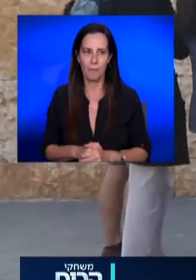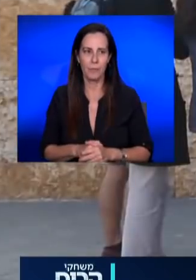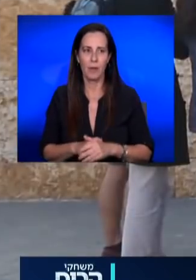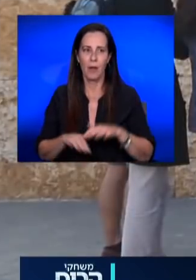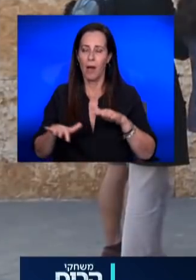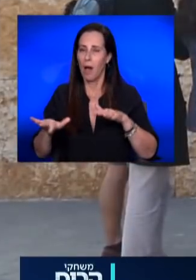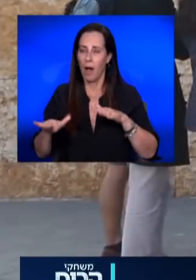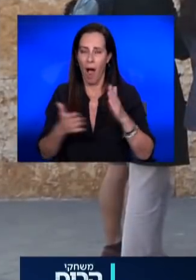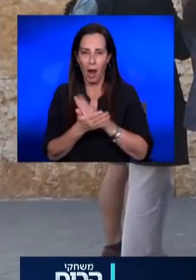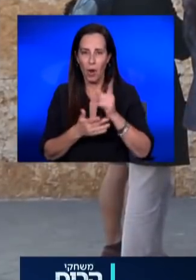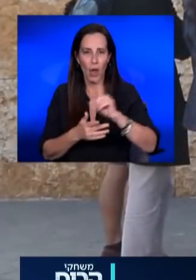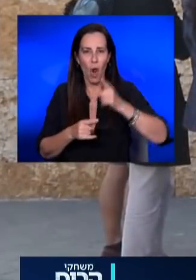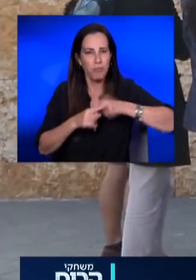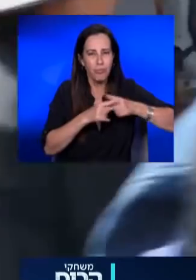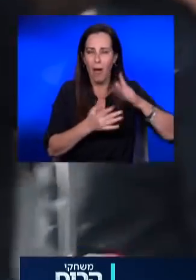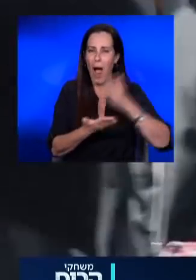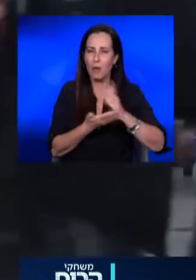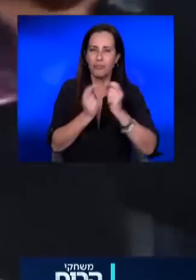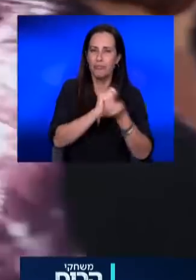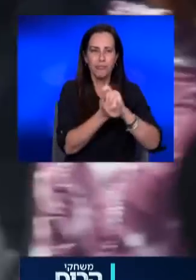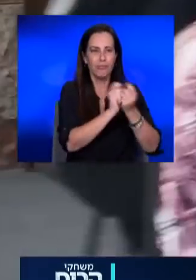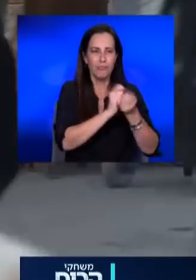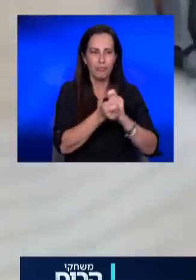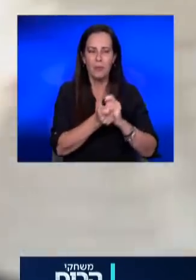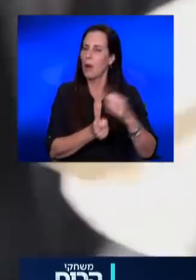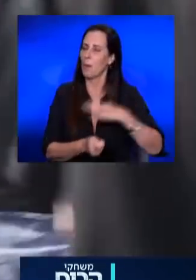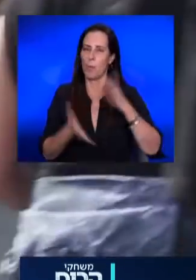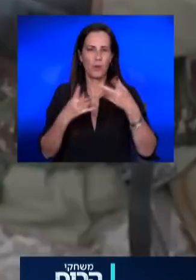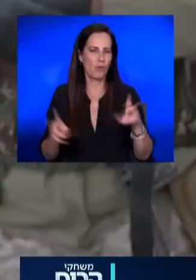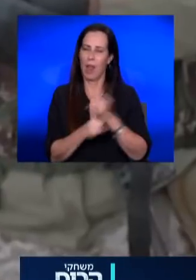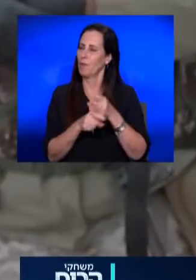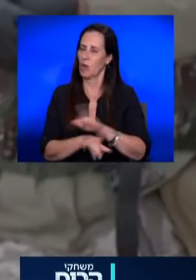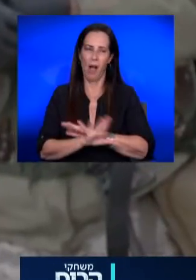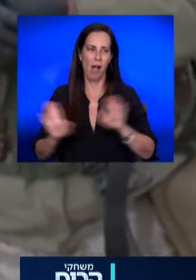פלקרארת אל-מותחבטה אלי בתוכדה אל-חוקומה כל יום שקל, אתרת עלינה, מש גדרין נשתגל.